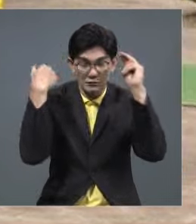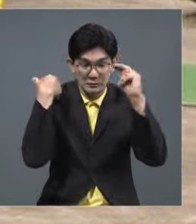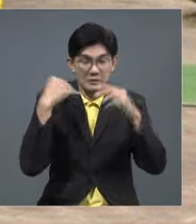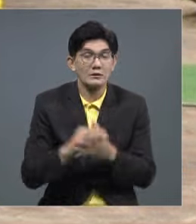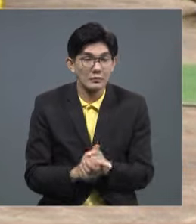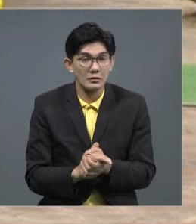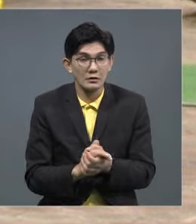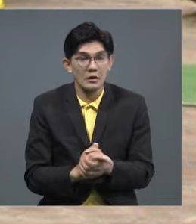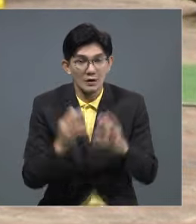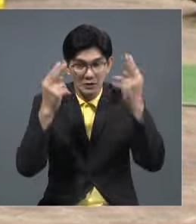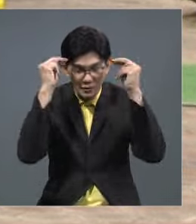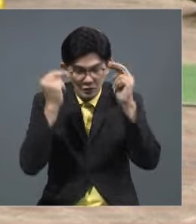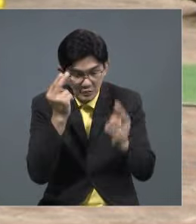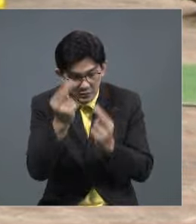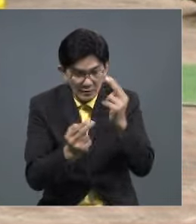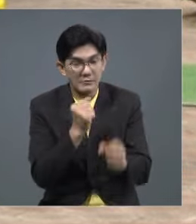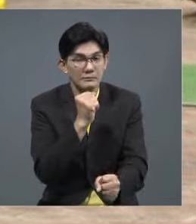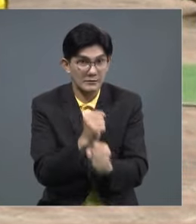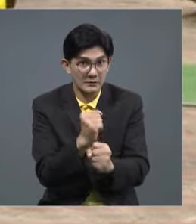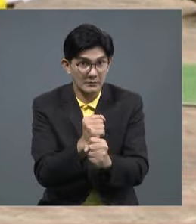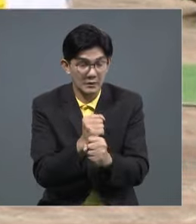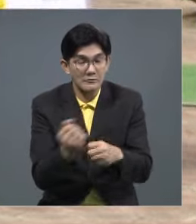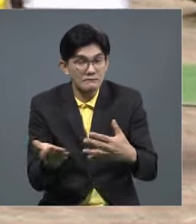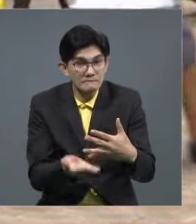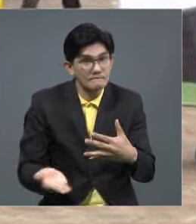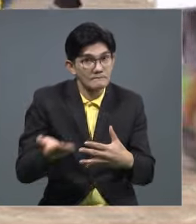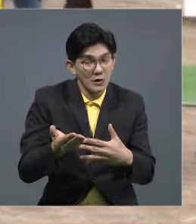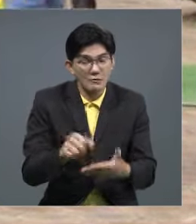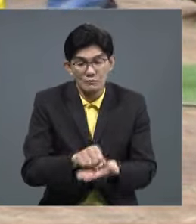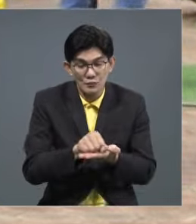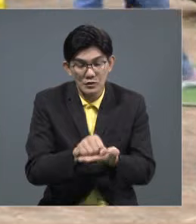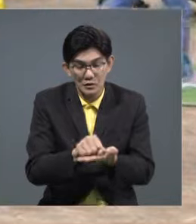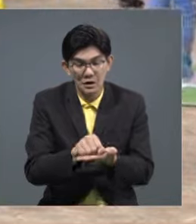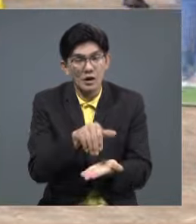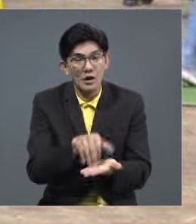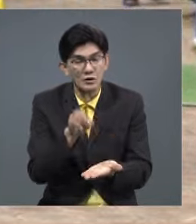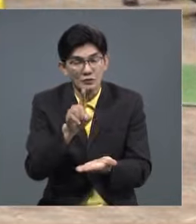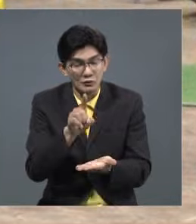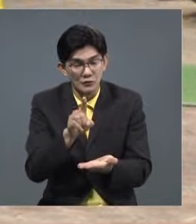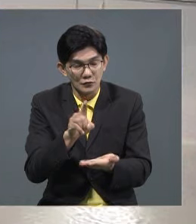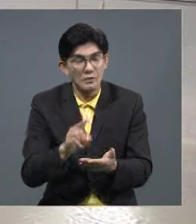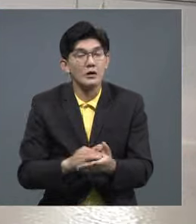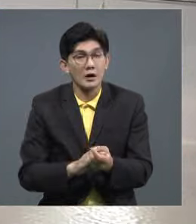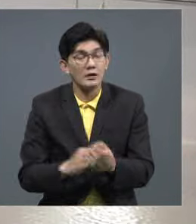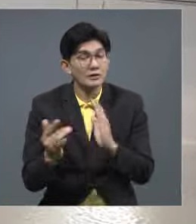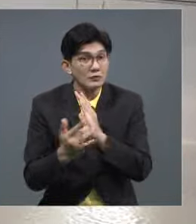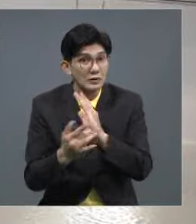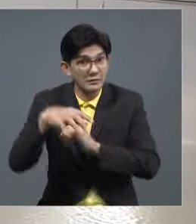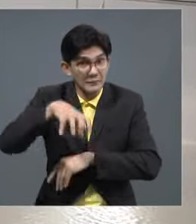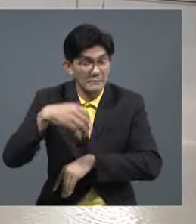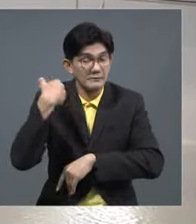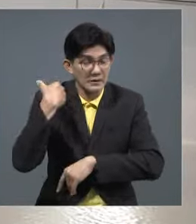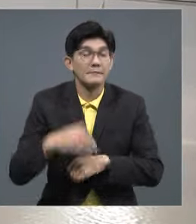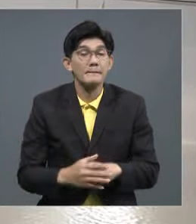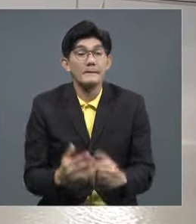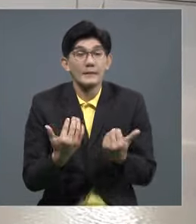สที่เดินทางมาเยี่ยมชมการดำเนินงานการยกระดับของการให้บริการศูนย์สมาร์ท P44 ค่ะและนี่ก็เป็นบรรยาก